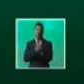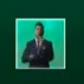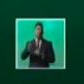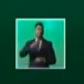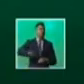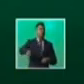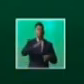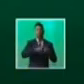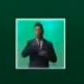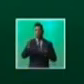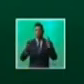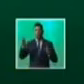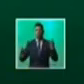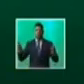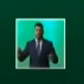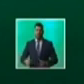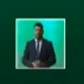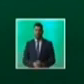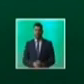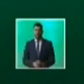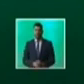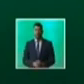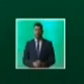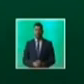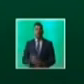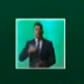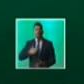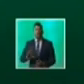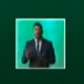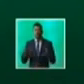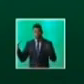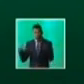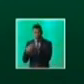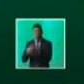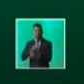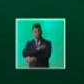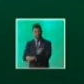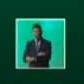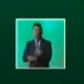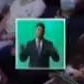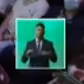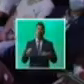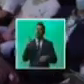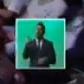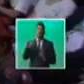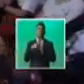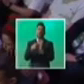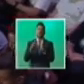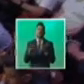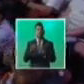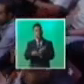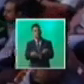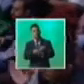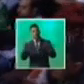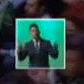Χαραλαμπίδη. Καλησπέρα σε εσάς και στους τηλεθεατές σας. Έχει βρεθεί... Ευχαριστώ για την πρόσκληση. Παρακαλώ, έχει βρεθεί στο μάτι του κυκλώνα το ΠΑΣΟΚ Κινάλ